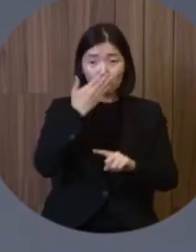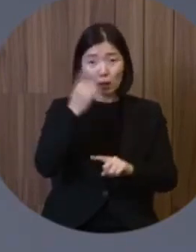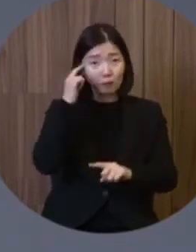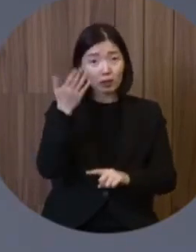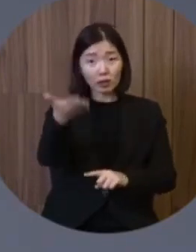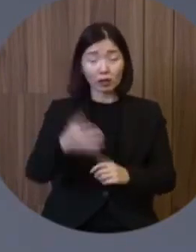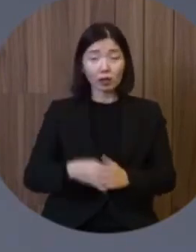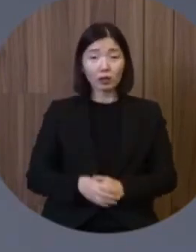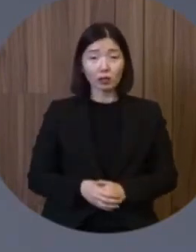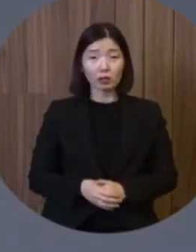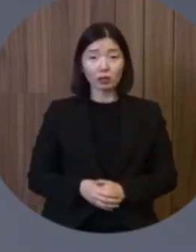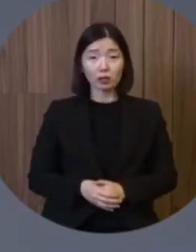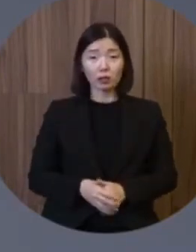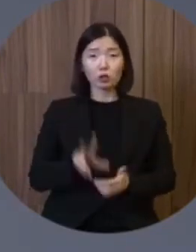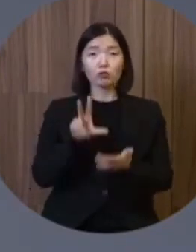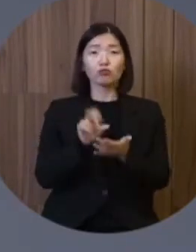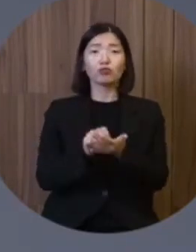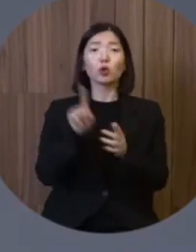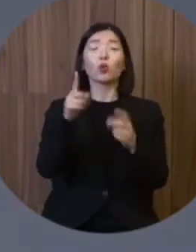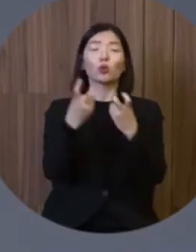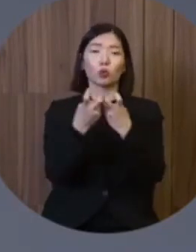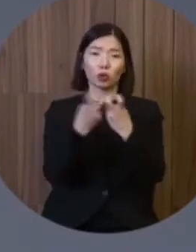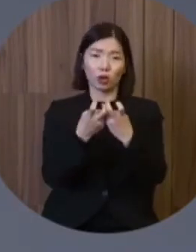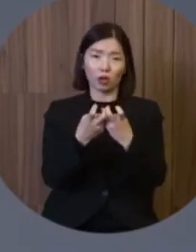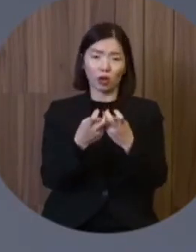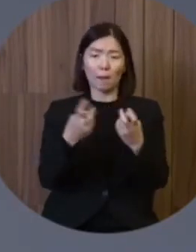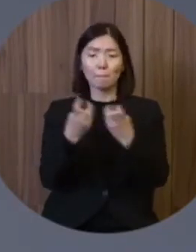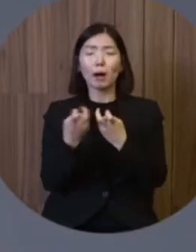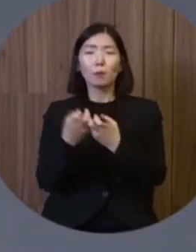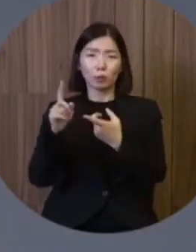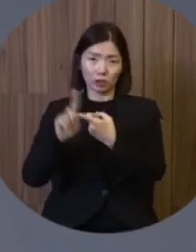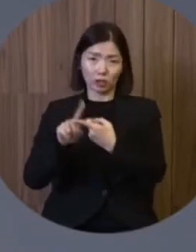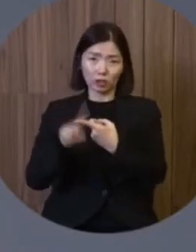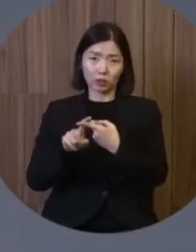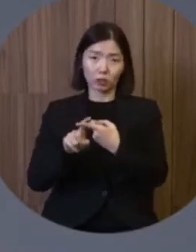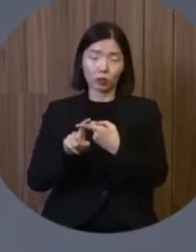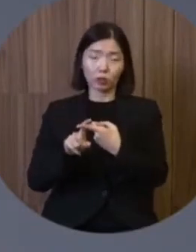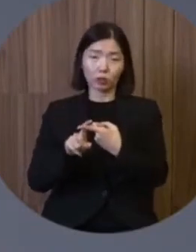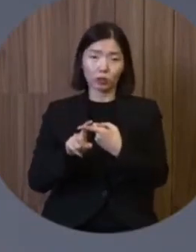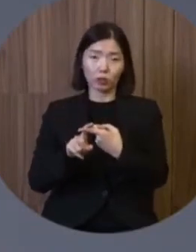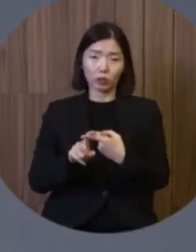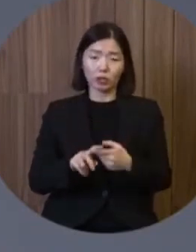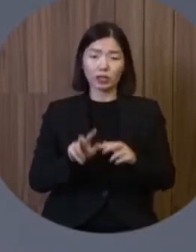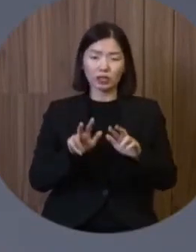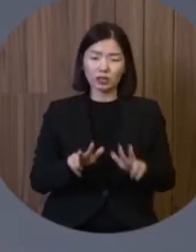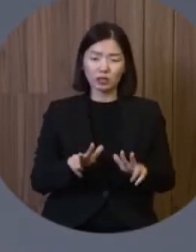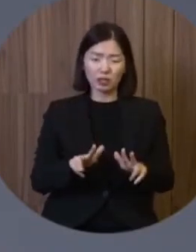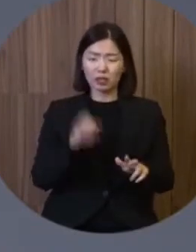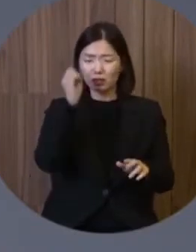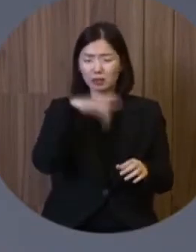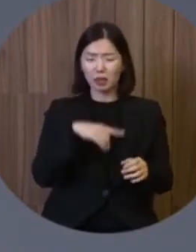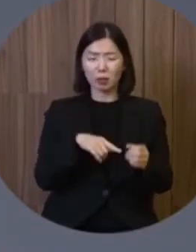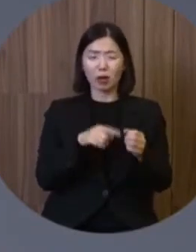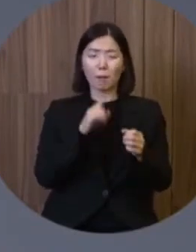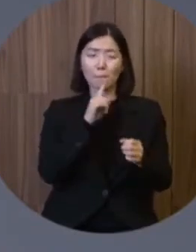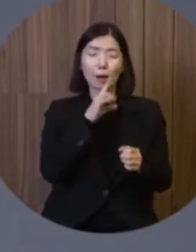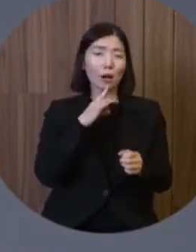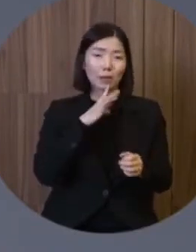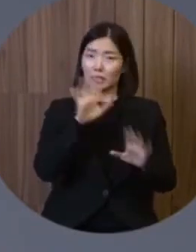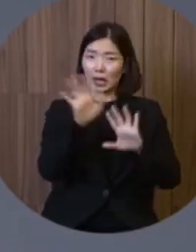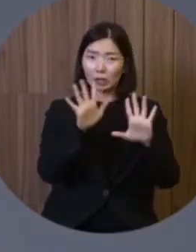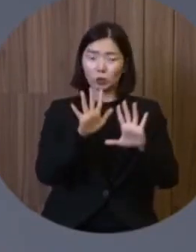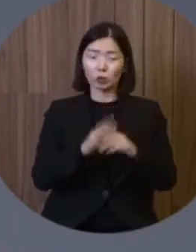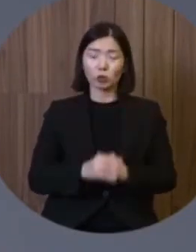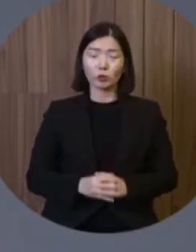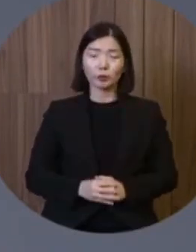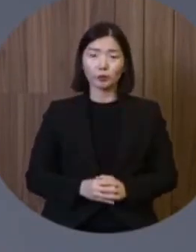됩니까? 문제는 어떻게? 방법론입니다. 이제 무의미한 논쟁의 쳇바퀴에서